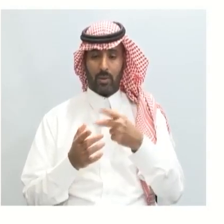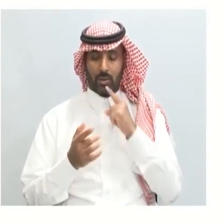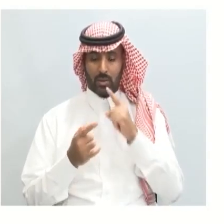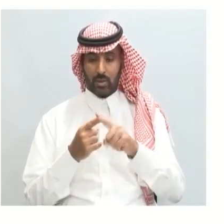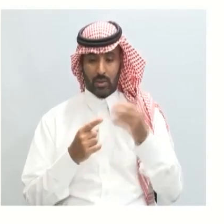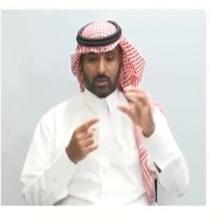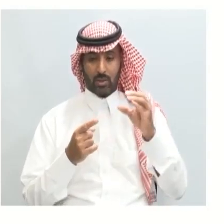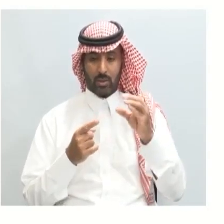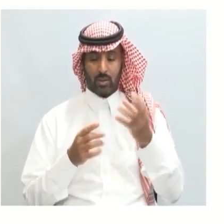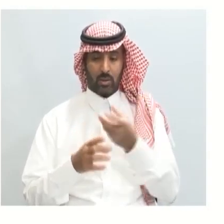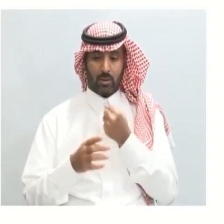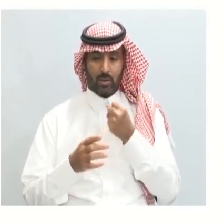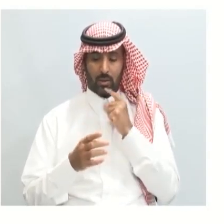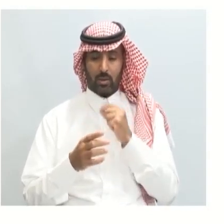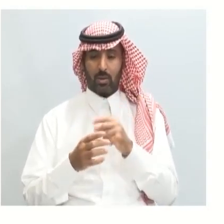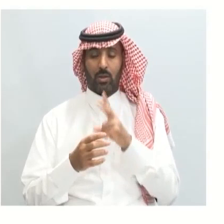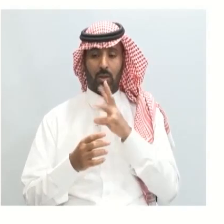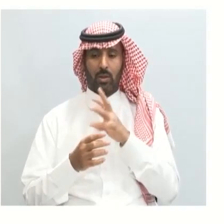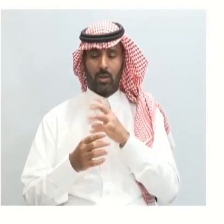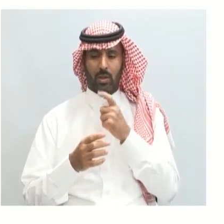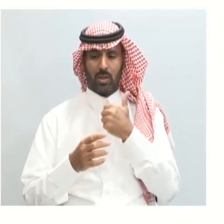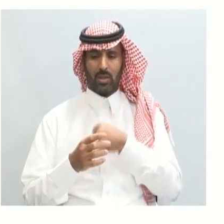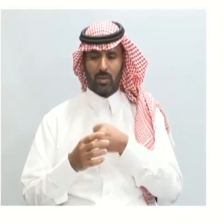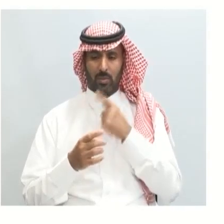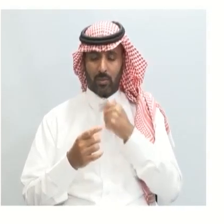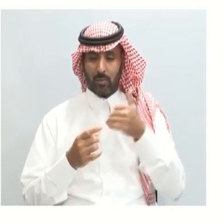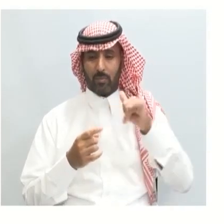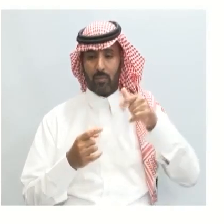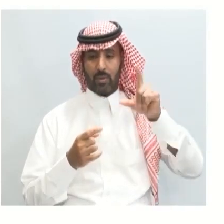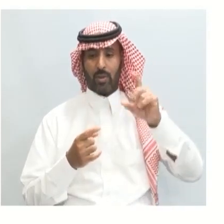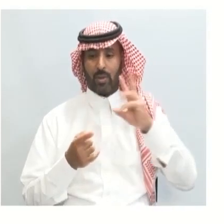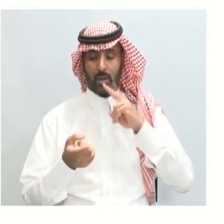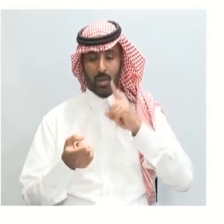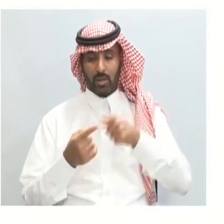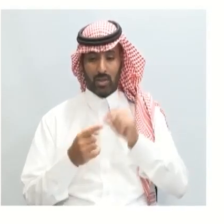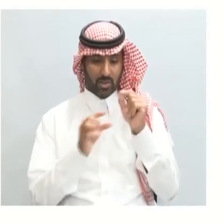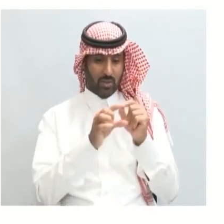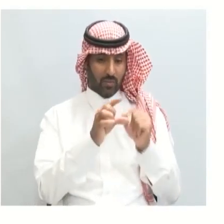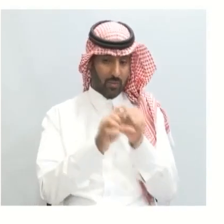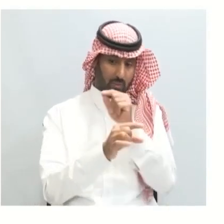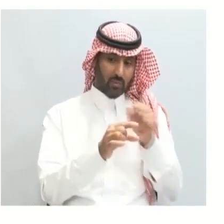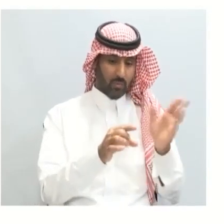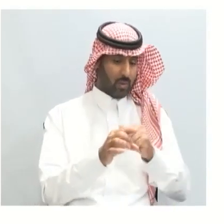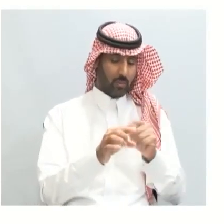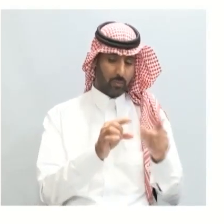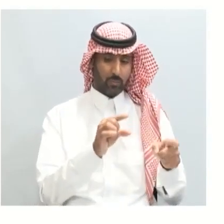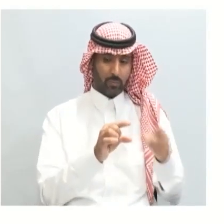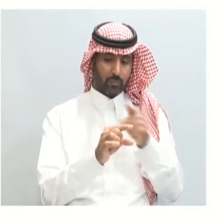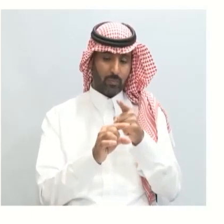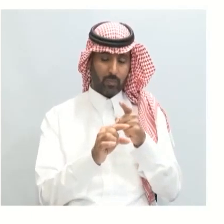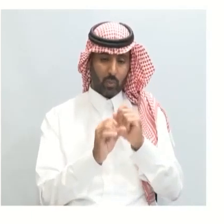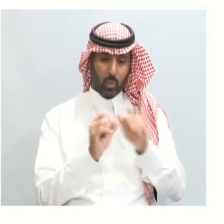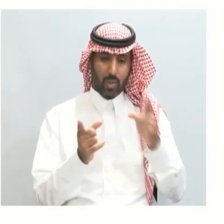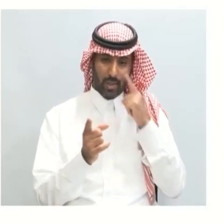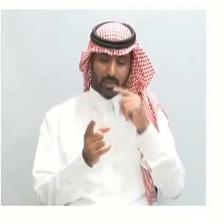سليلوزيه ستعطيني 600 ملي هل مرت بالصفر لا لم تمر بالصفر اذا يوضح